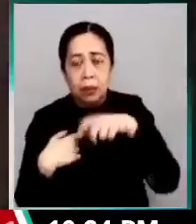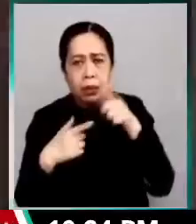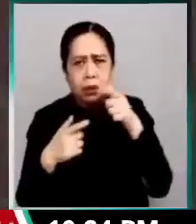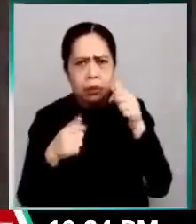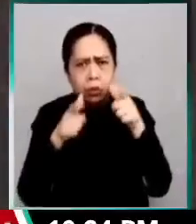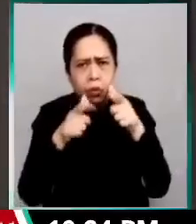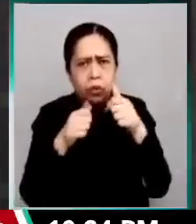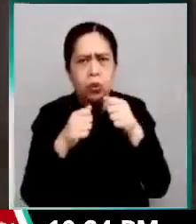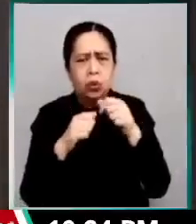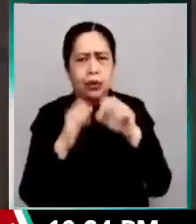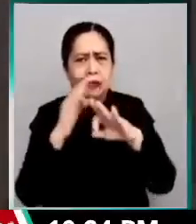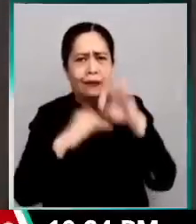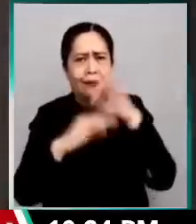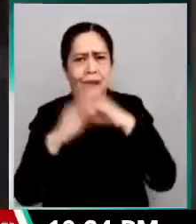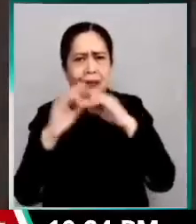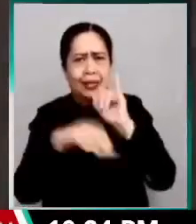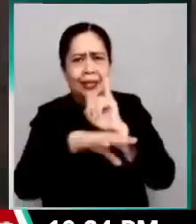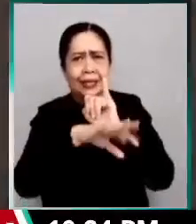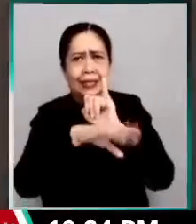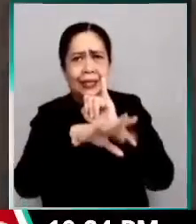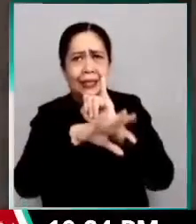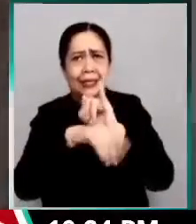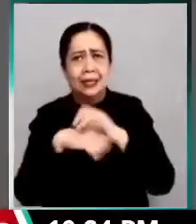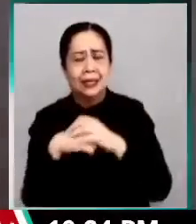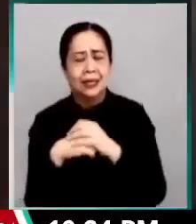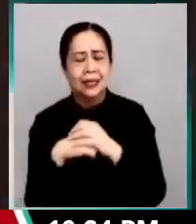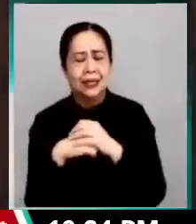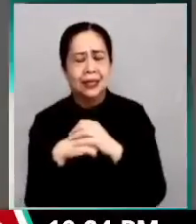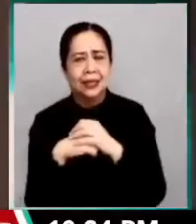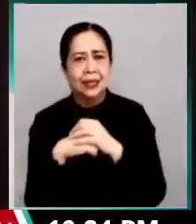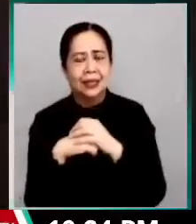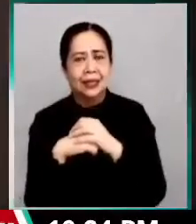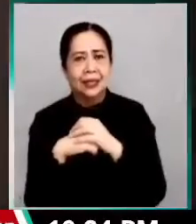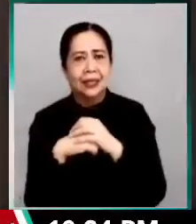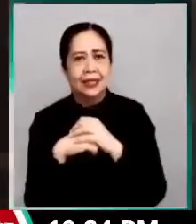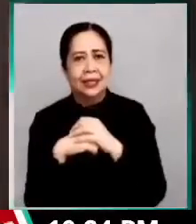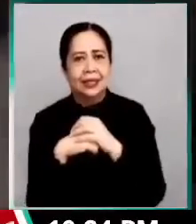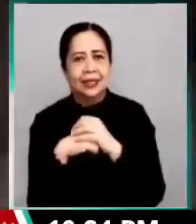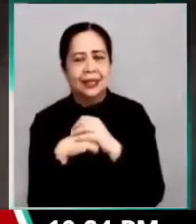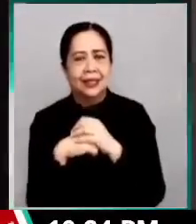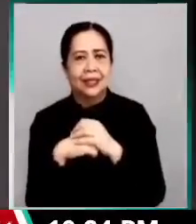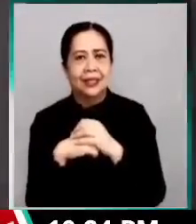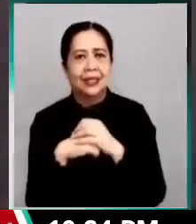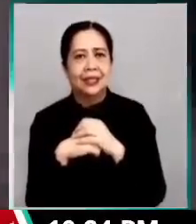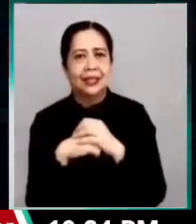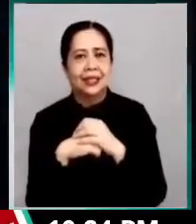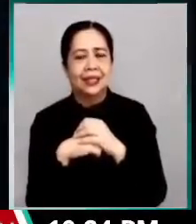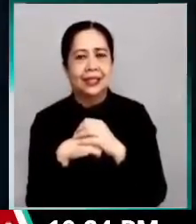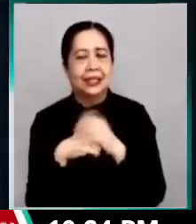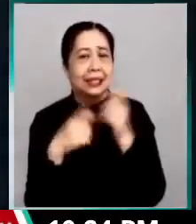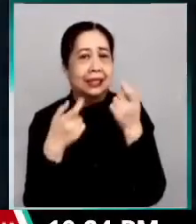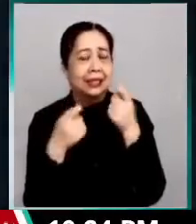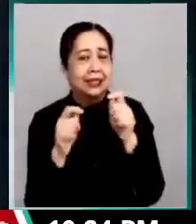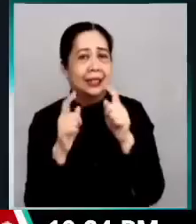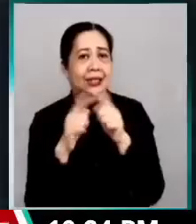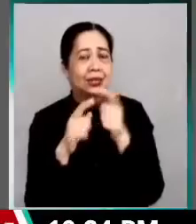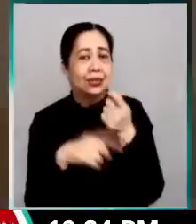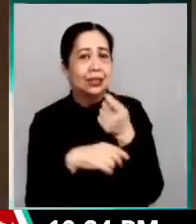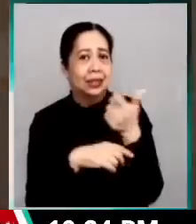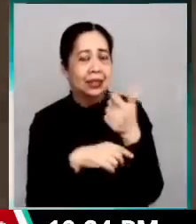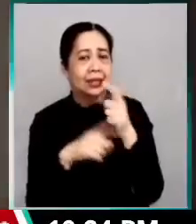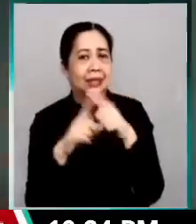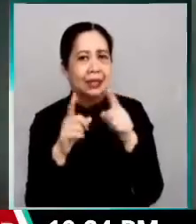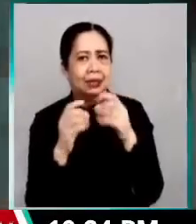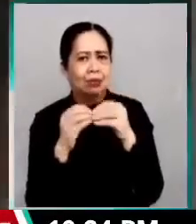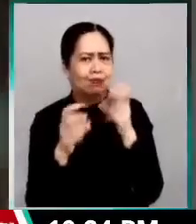insekto. Nga na, andan eh, bakit para di siya musun? Ayun na na, ayun. Sinubukan nila itong tanggalin pero naging